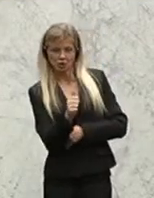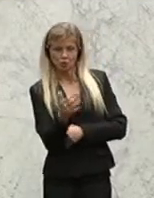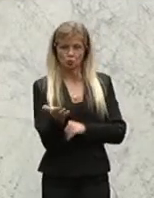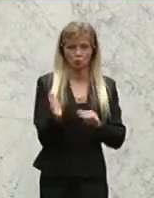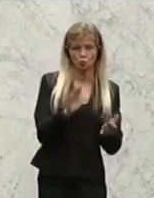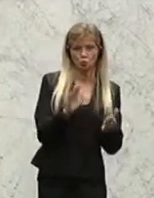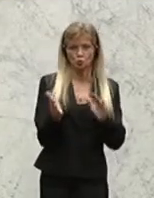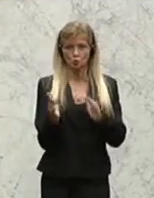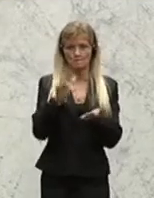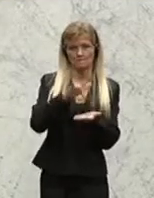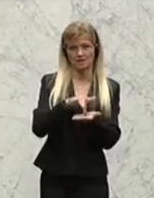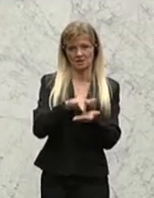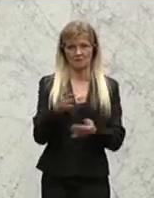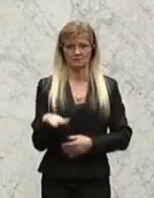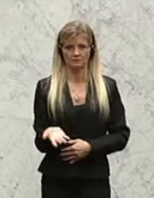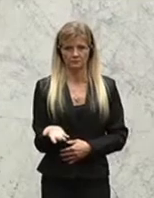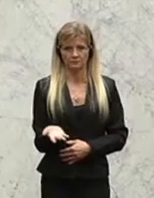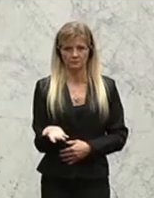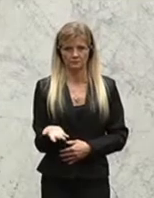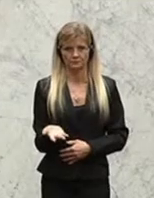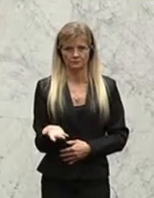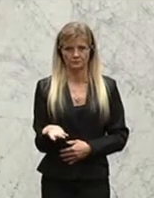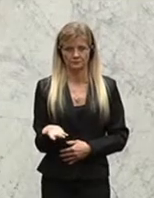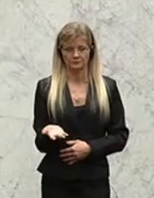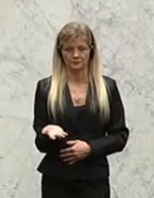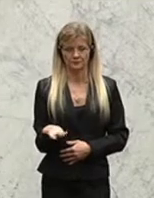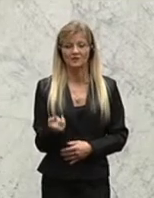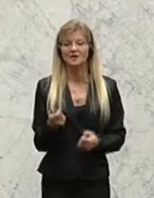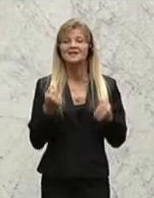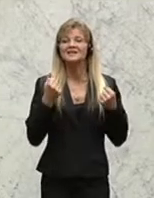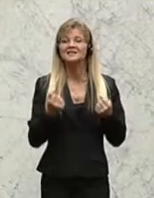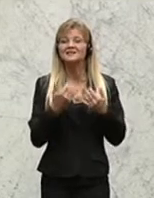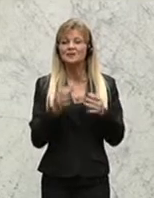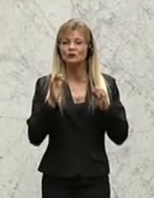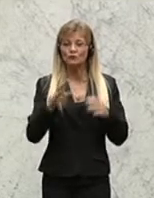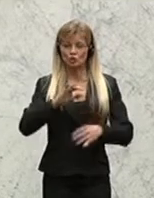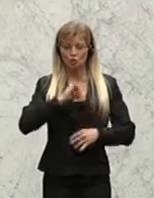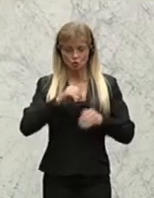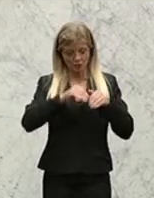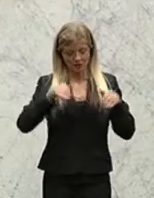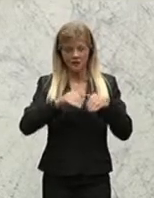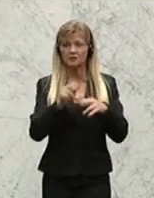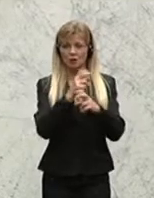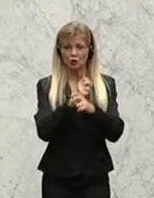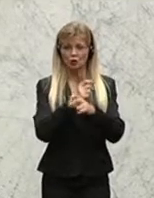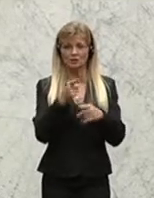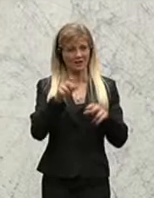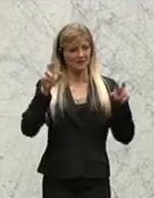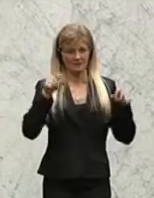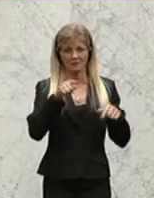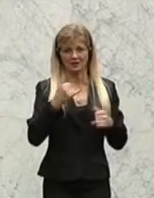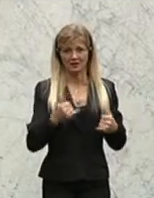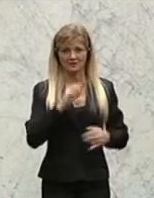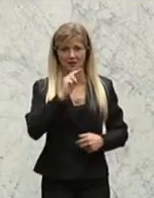Einschätzungen circa in der Mitte. Zum Thema Sicherung der Südgrenzen Österreichs. Das Innenministerium